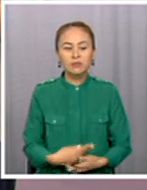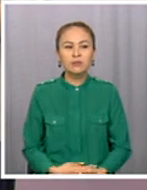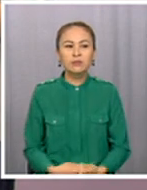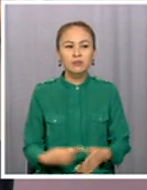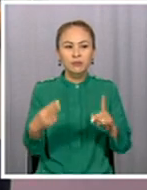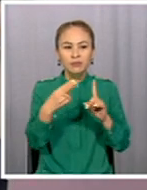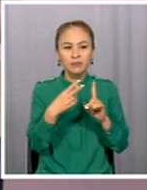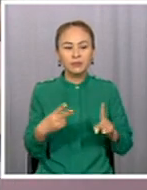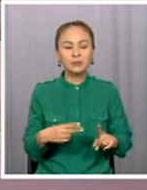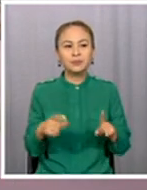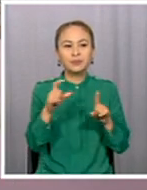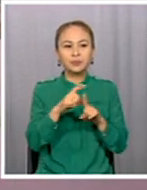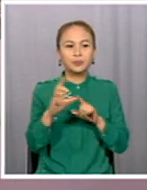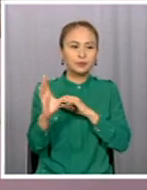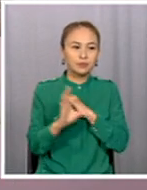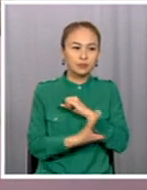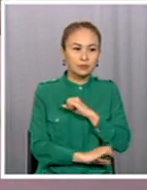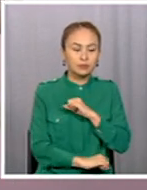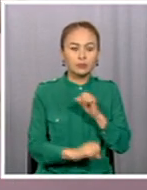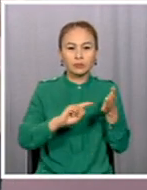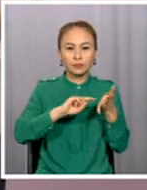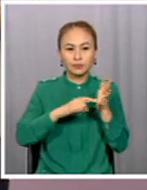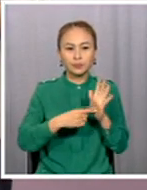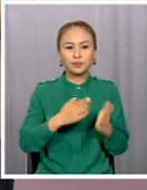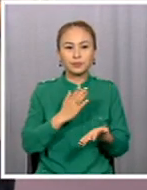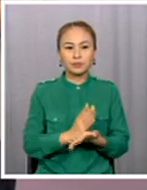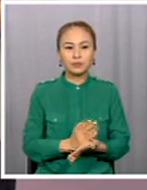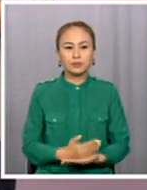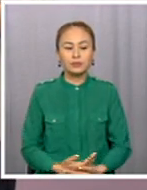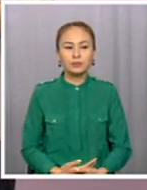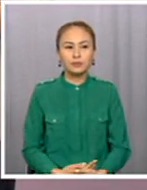Хабарлы сөйлемнің соңында нүкте қойылады екен.